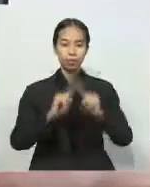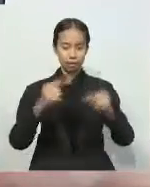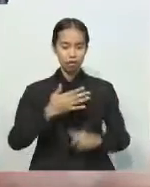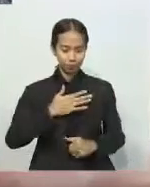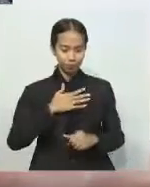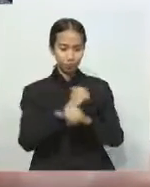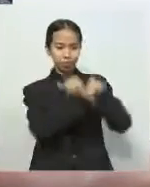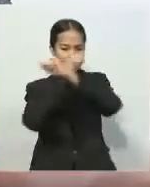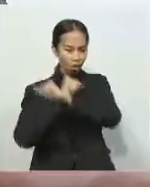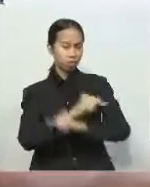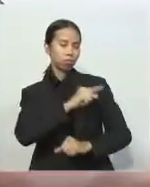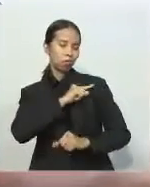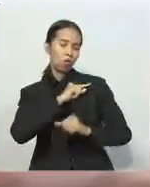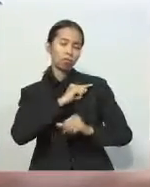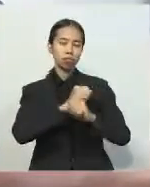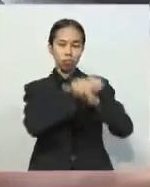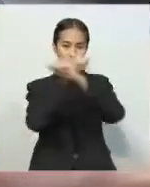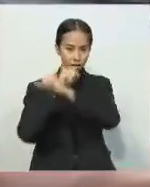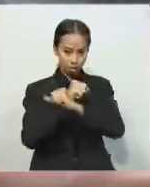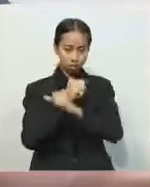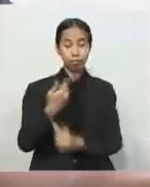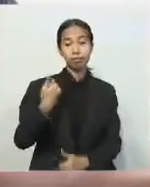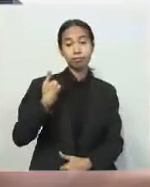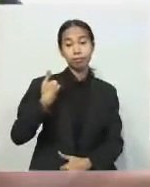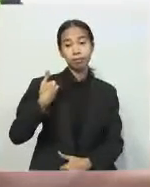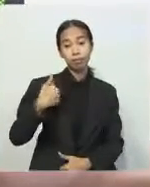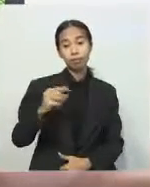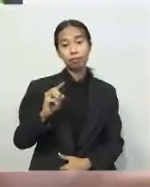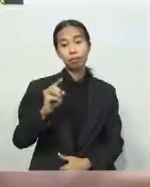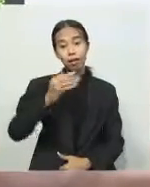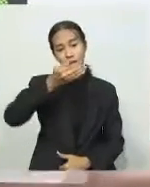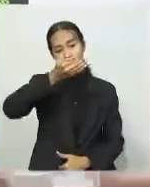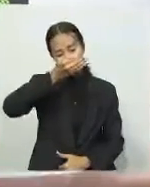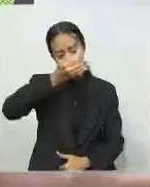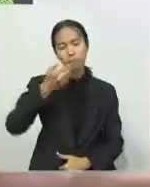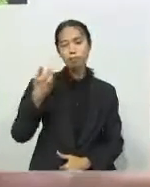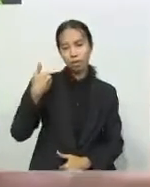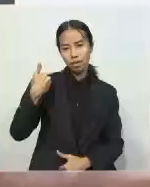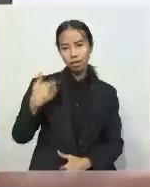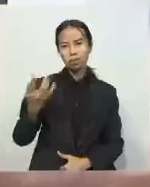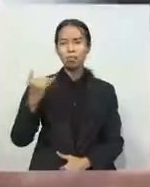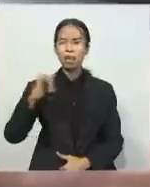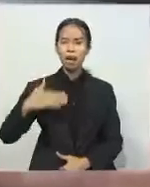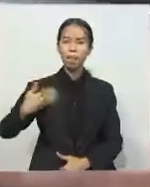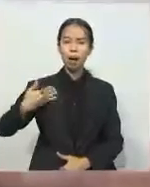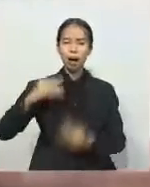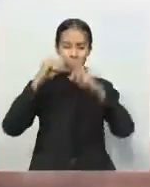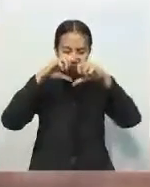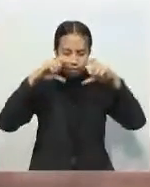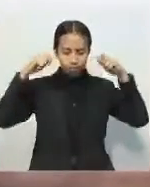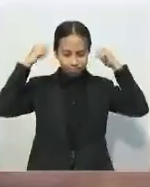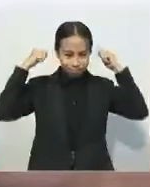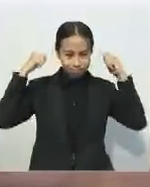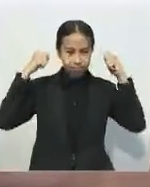องป้องกันของเราเองบางครั้งก็มีไอที่ปิดจมูกมั่งที่ก็ใช้ผ้า